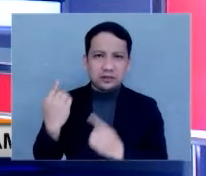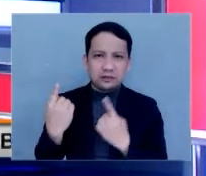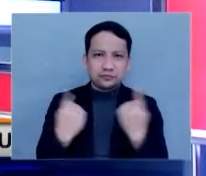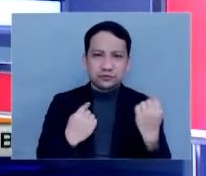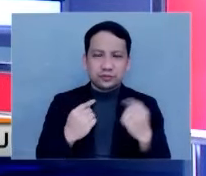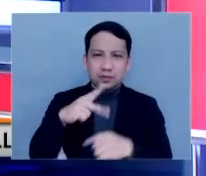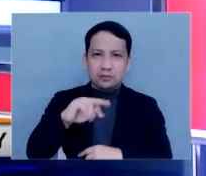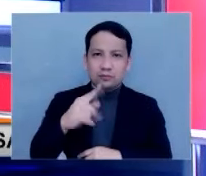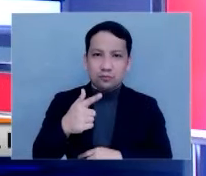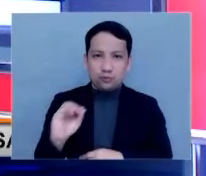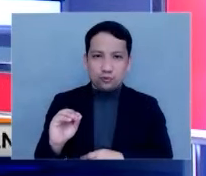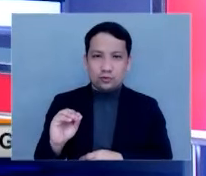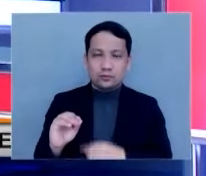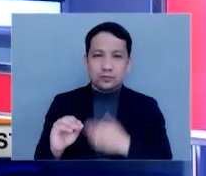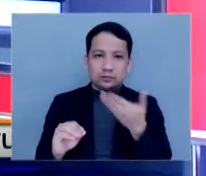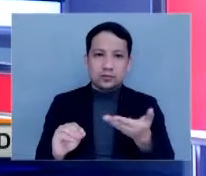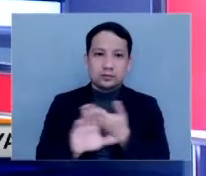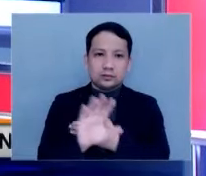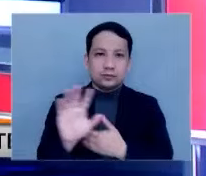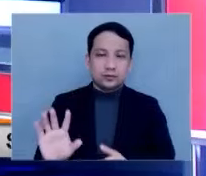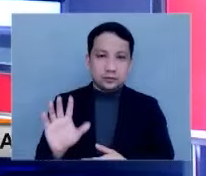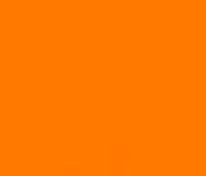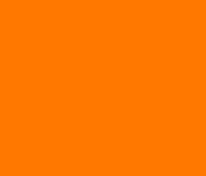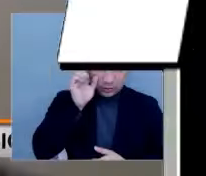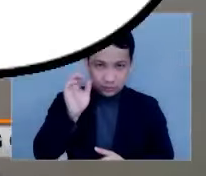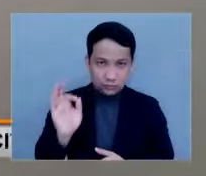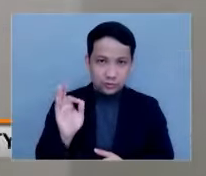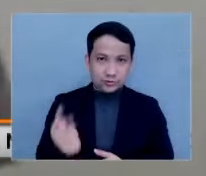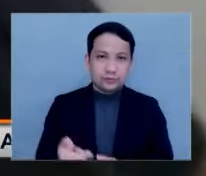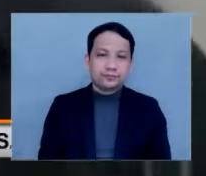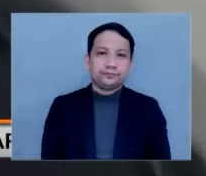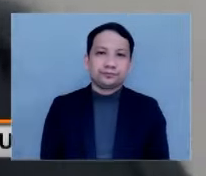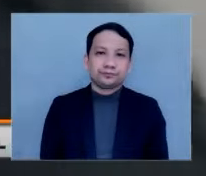Hub. Nasa frontline balitang yan si Elaine Folencio.